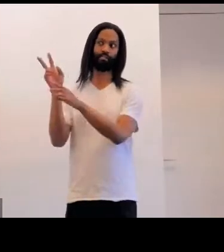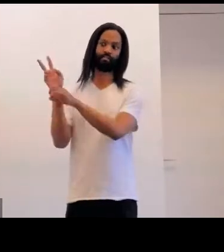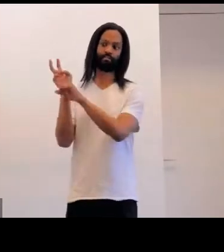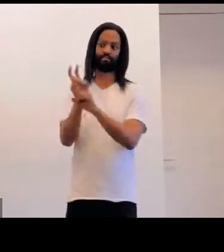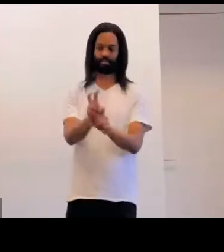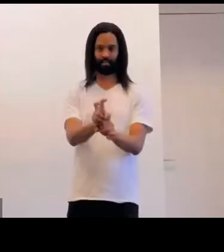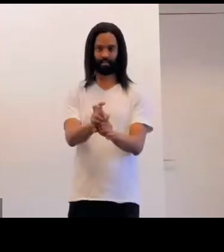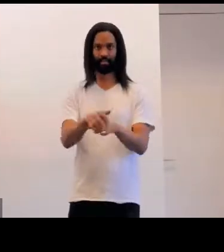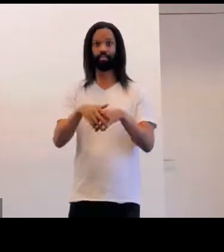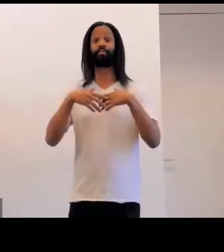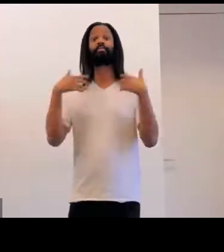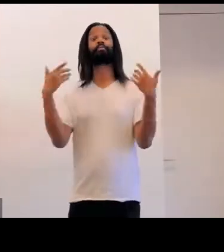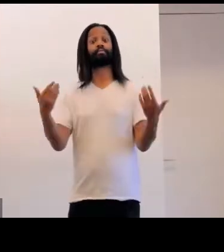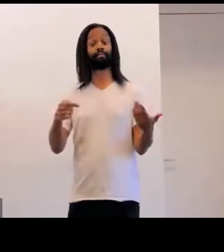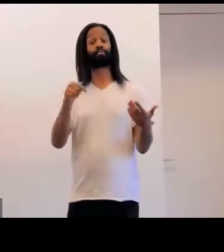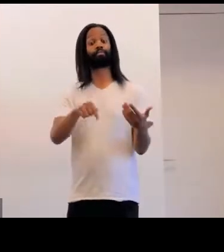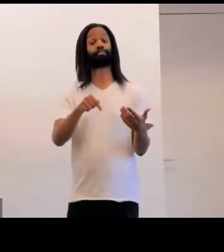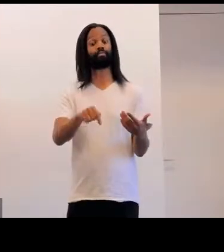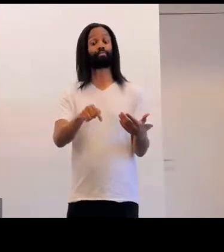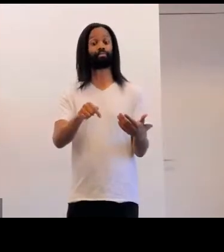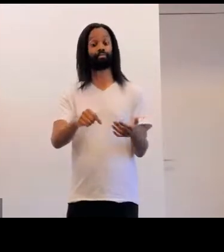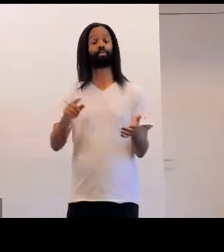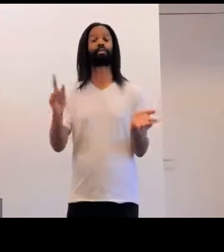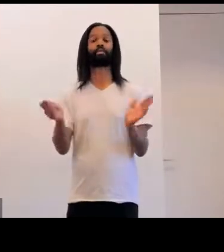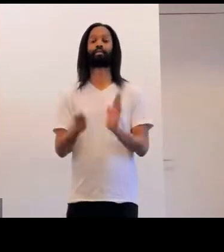reconduite pour l'hiver